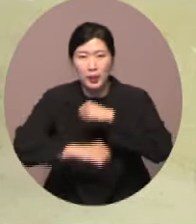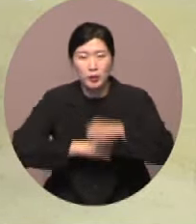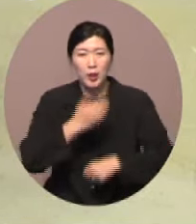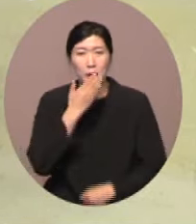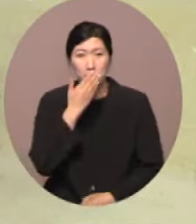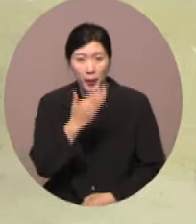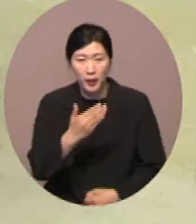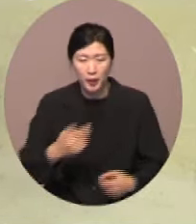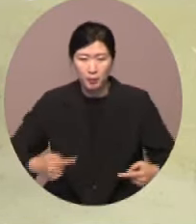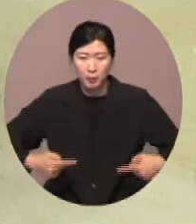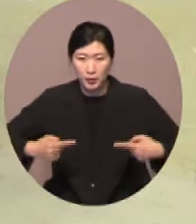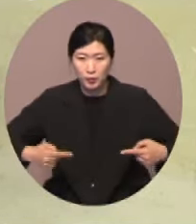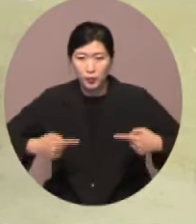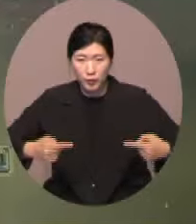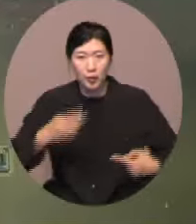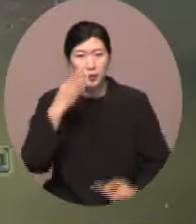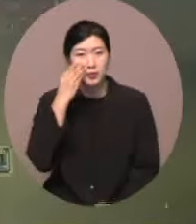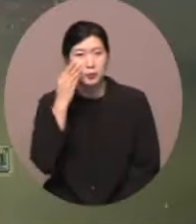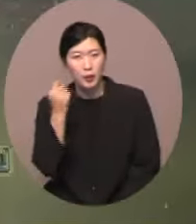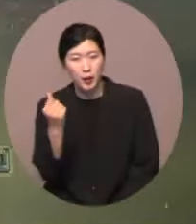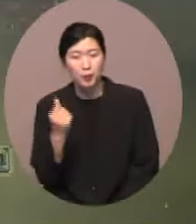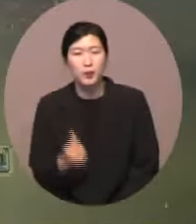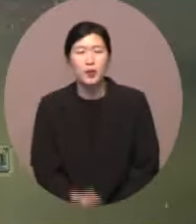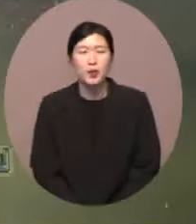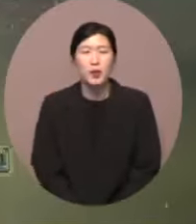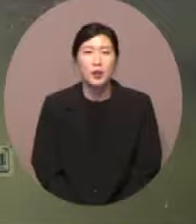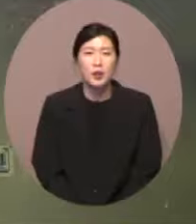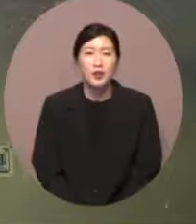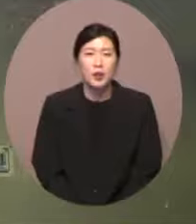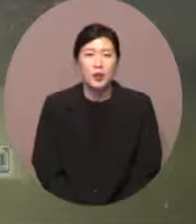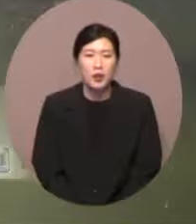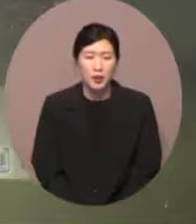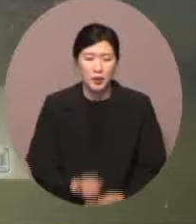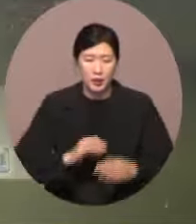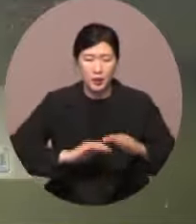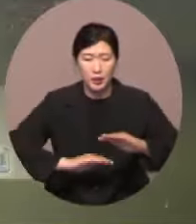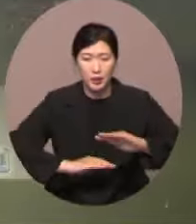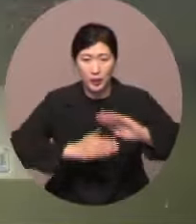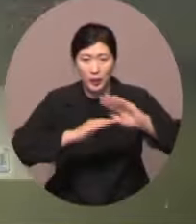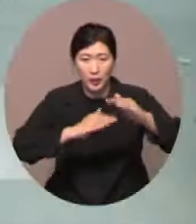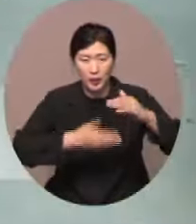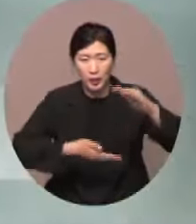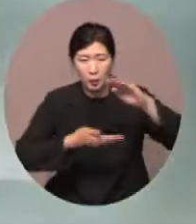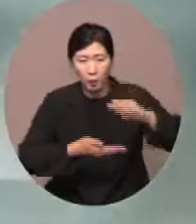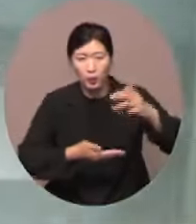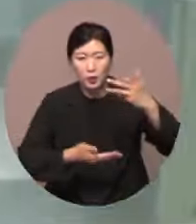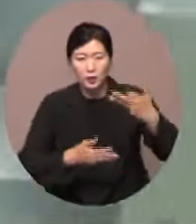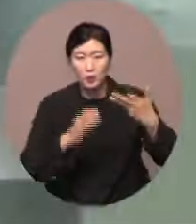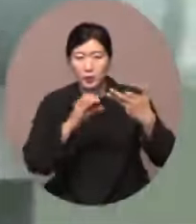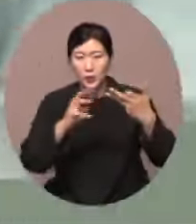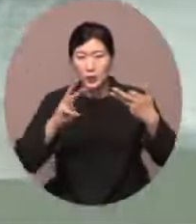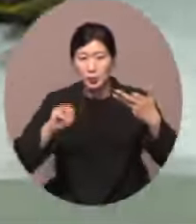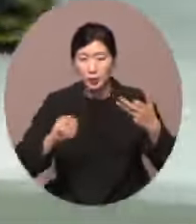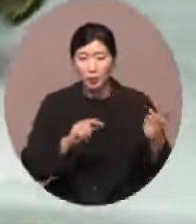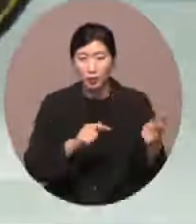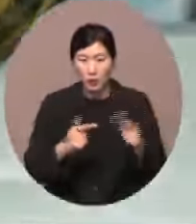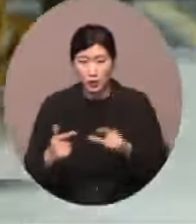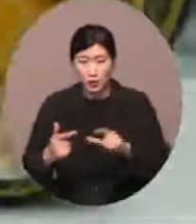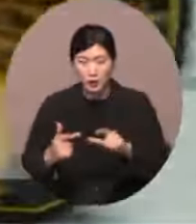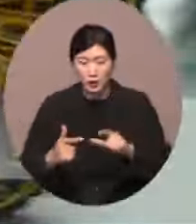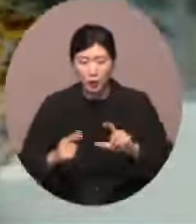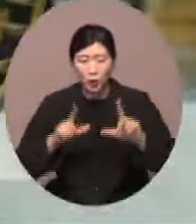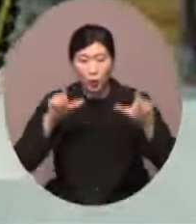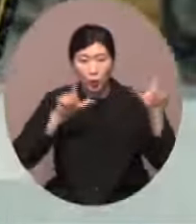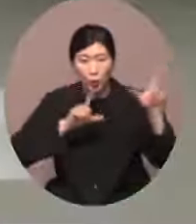안정적인 주행이 가능합니다 18cm 높이의 계단을 안정적으로 오르는 등 휠 반경 1.3배 높이